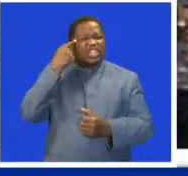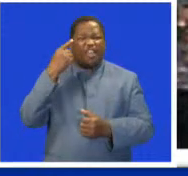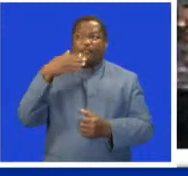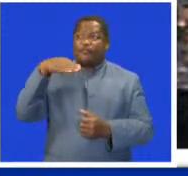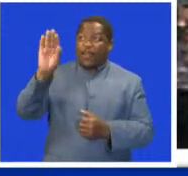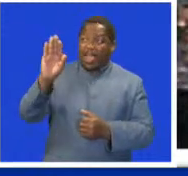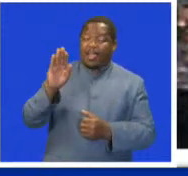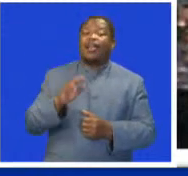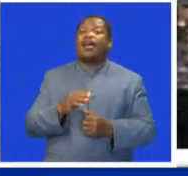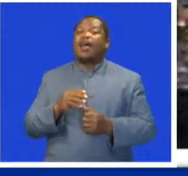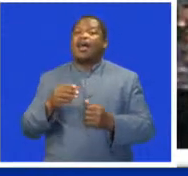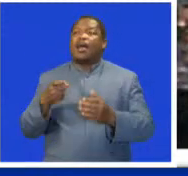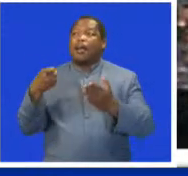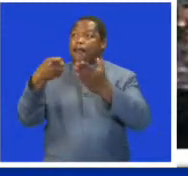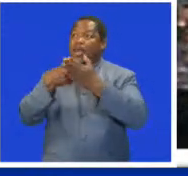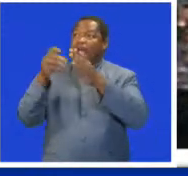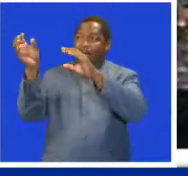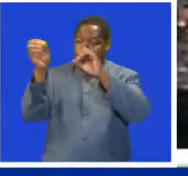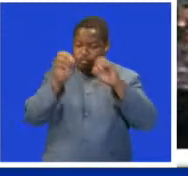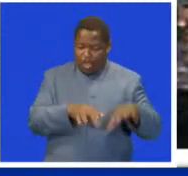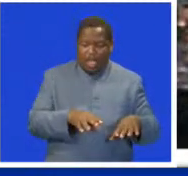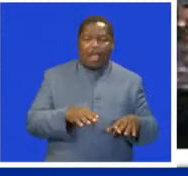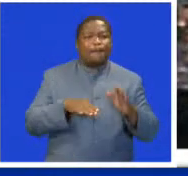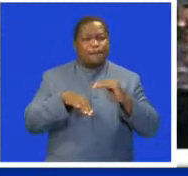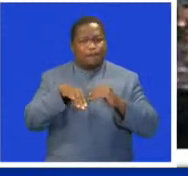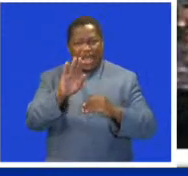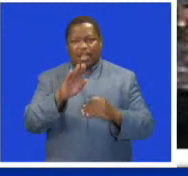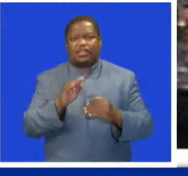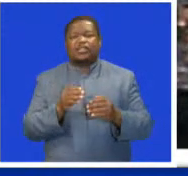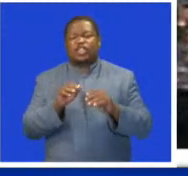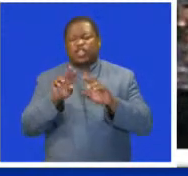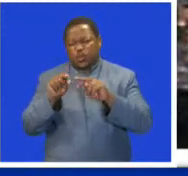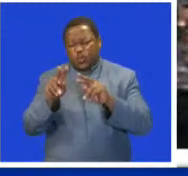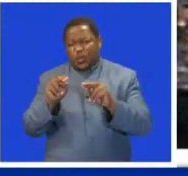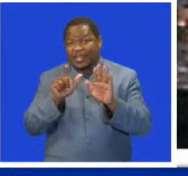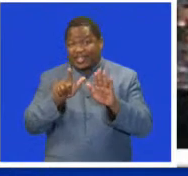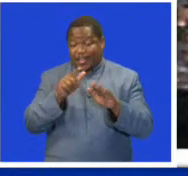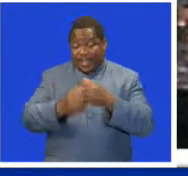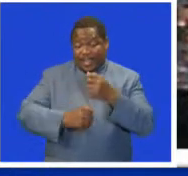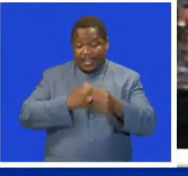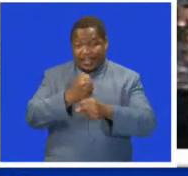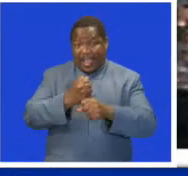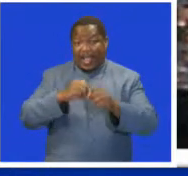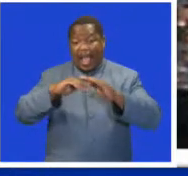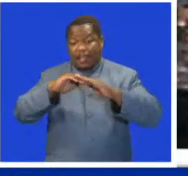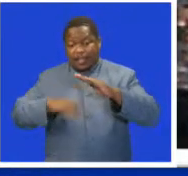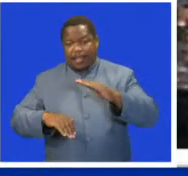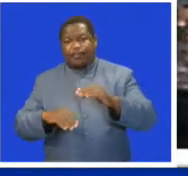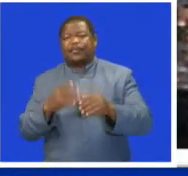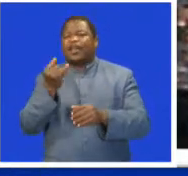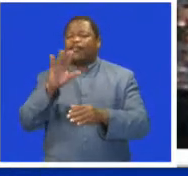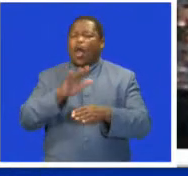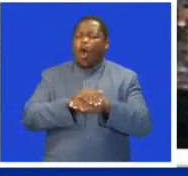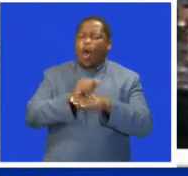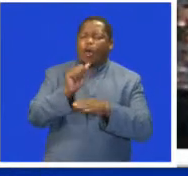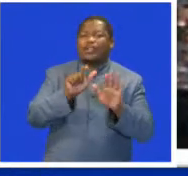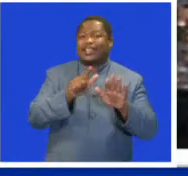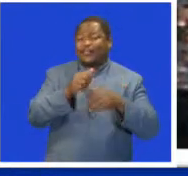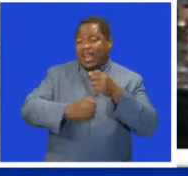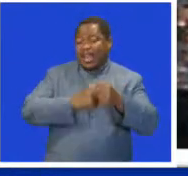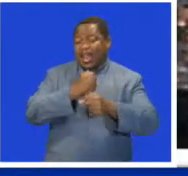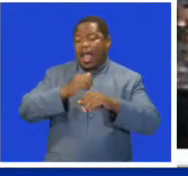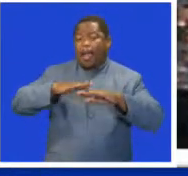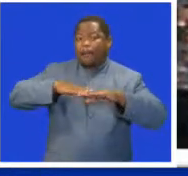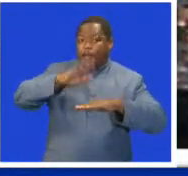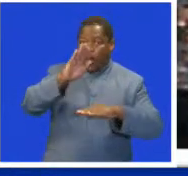nathi neminyaka lengenci kulesikhombisa. Kanti inhlangano ikhulunywele ngusihlalo wayo Bongani Mdluli lothi banele themba lekuthi uhulumende ubeke